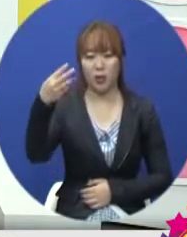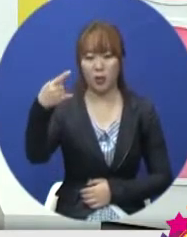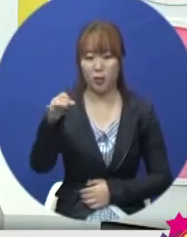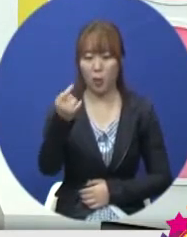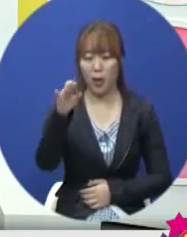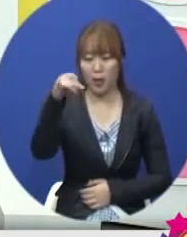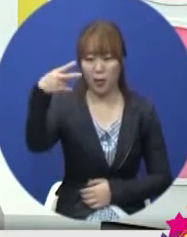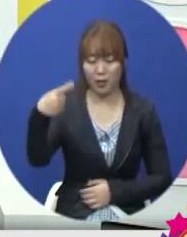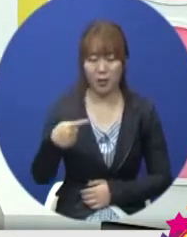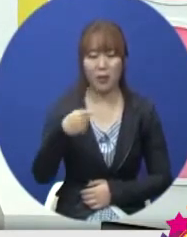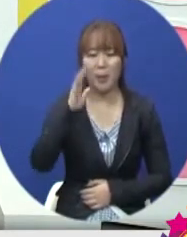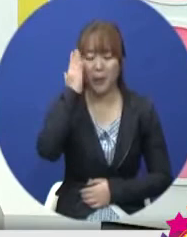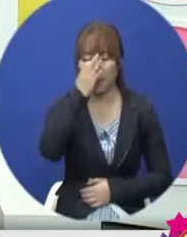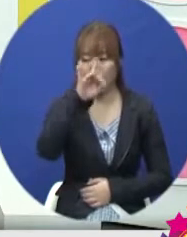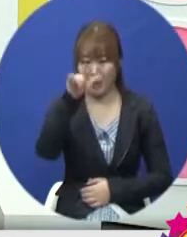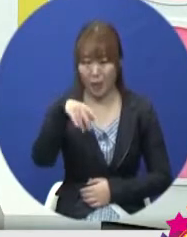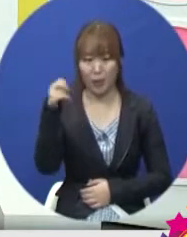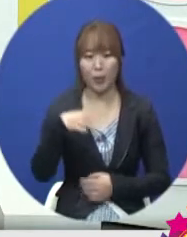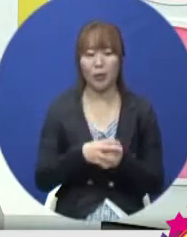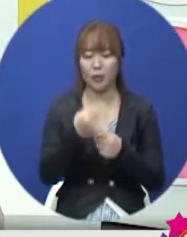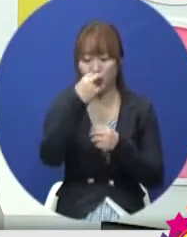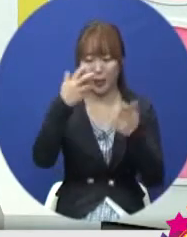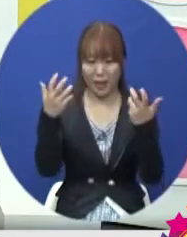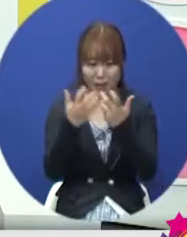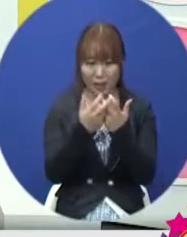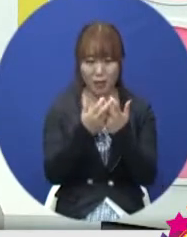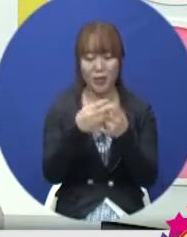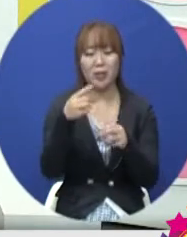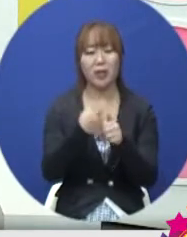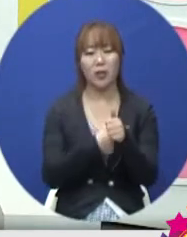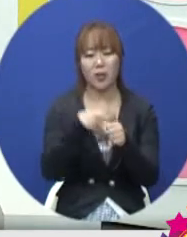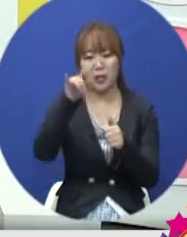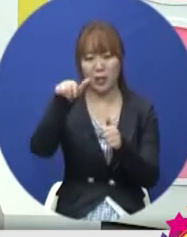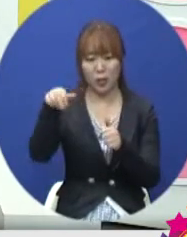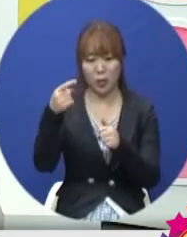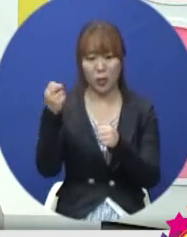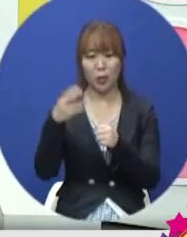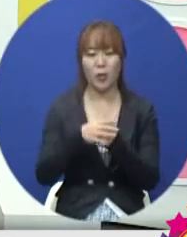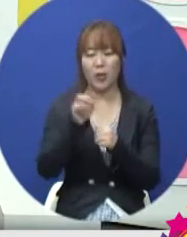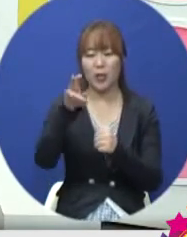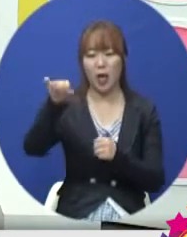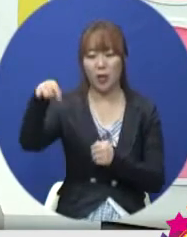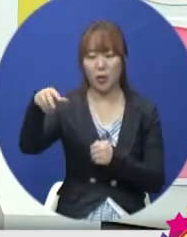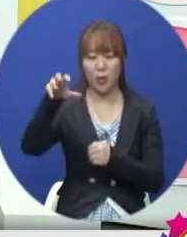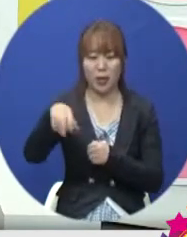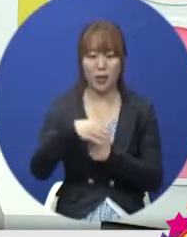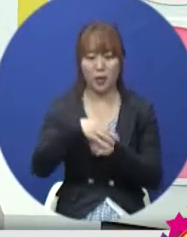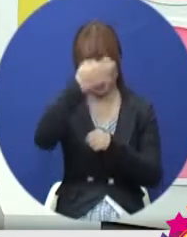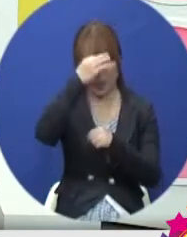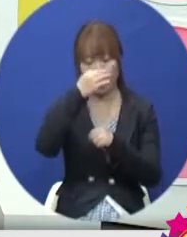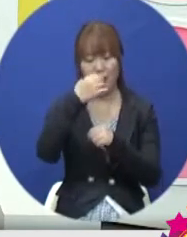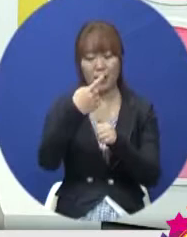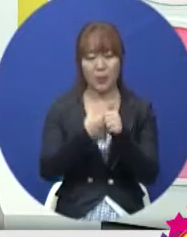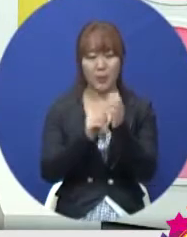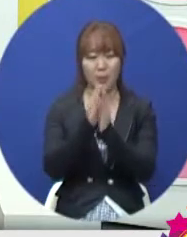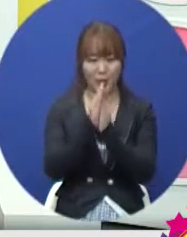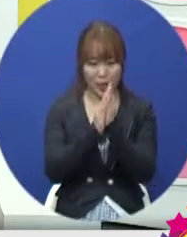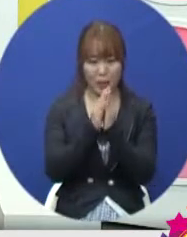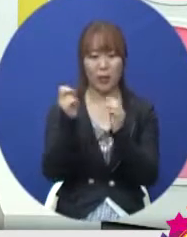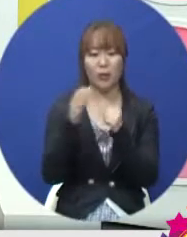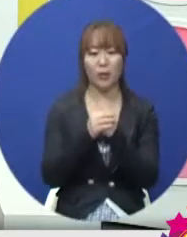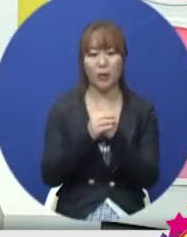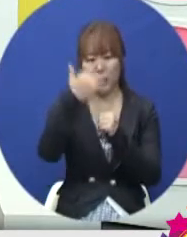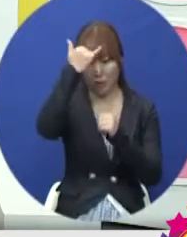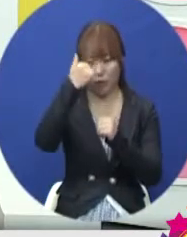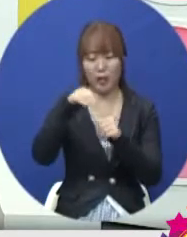월드와이드에서는요 마스크팩을 드리고요. 네. 홍가득에서 천연 식초, 주식회사 예솔에서 기능성 유황 비누, 그리고